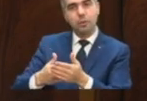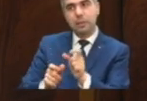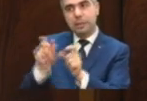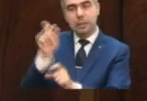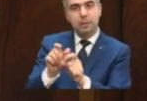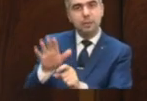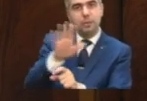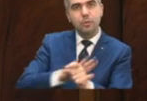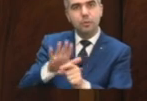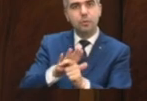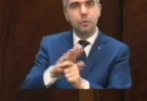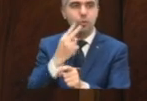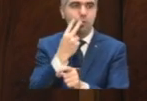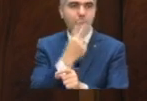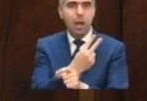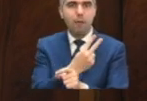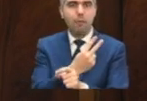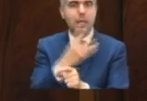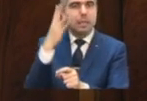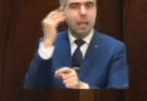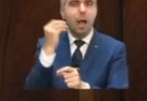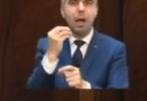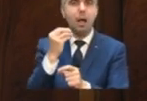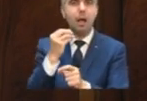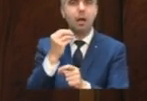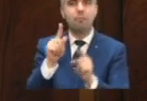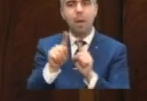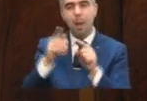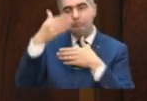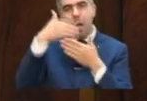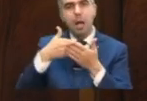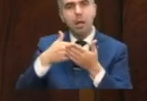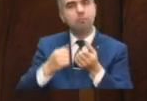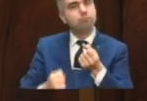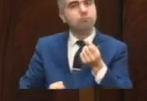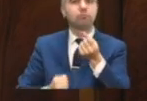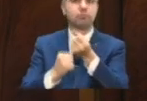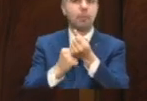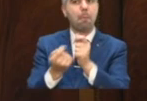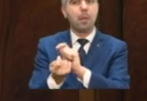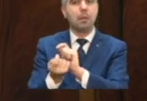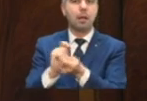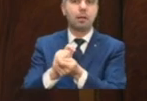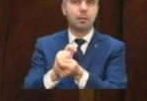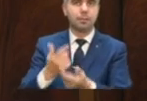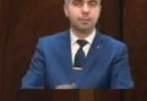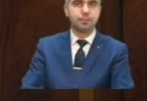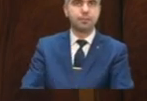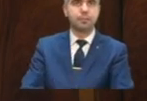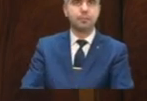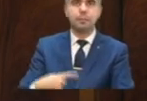المرات كيفوتنا، ما كان نفطنوش أنه المستوى ديالو تبدل. خصنا